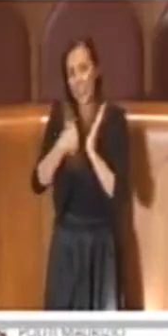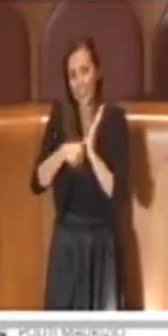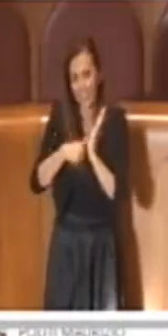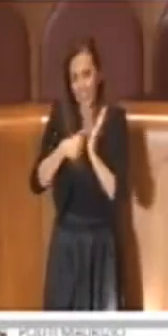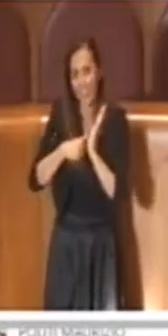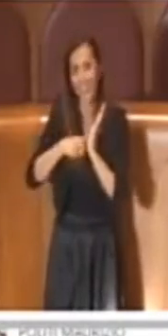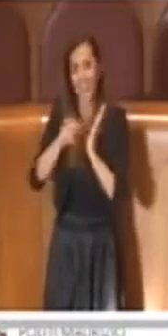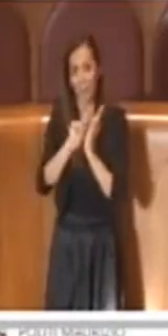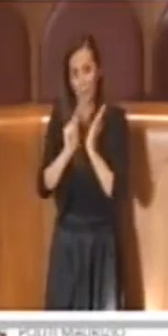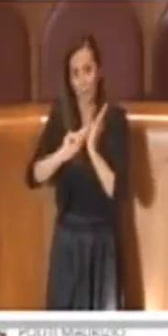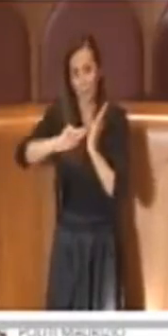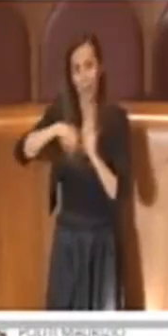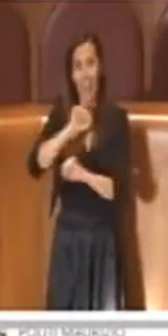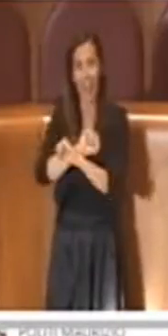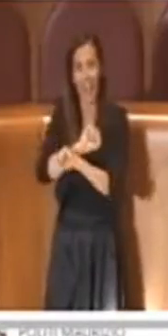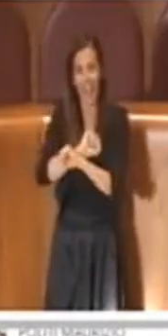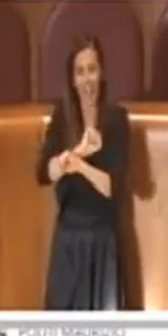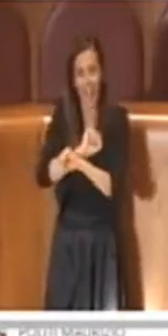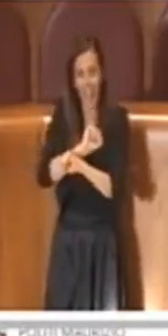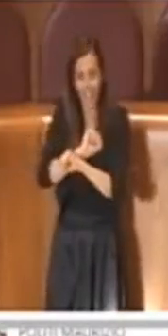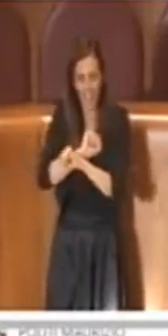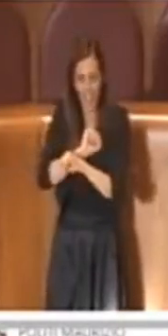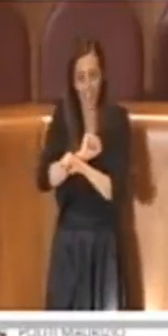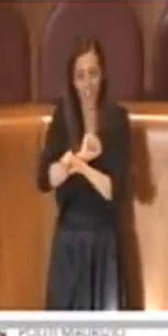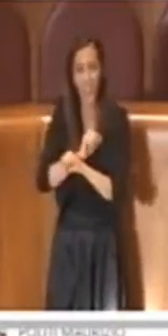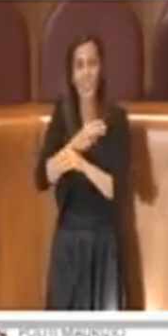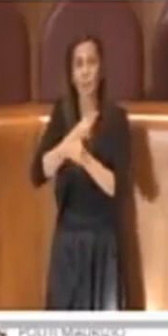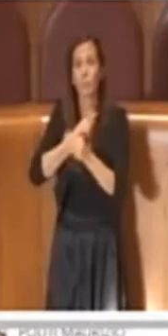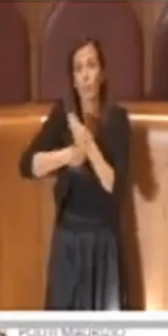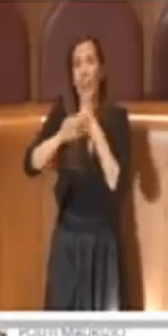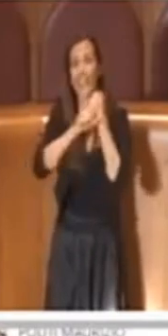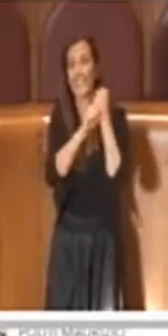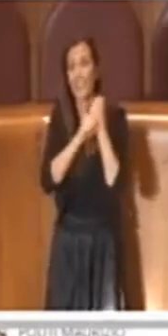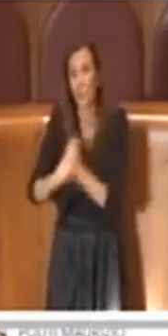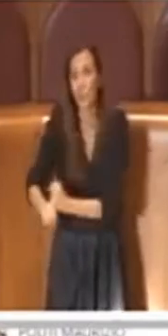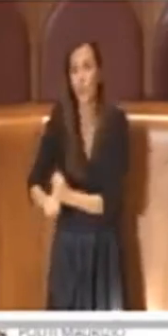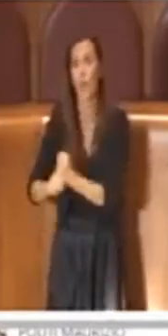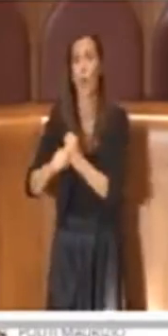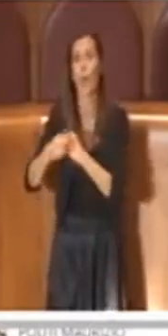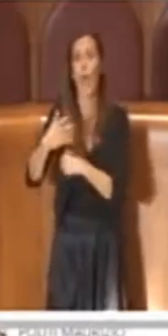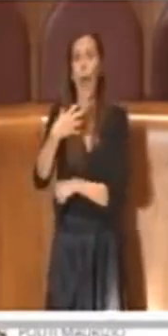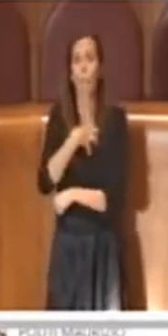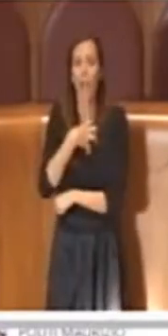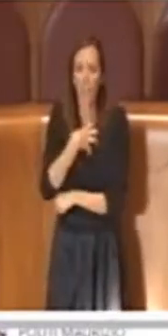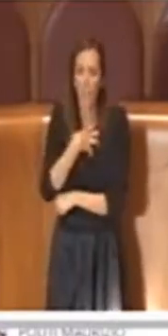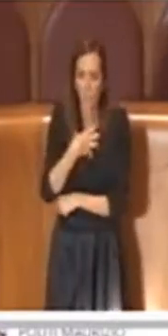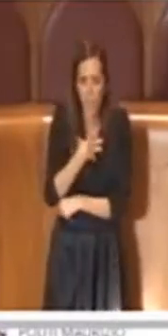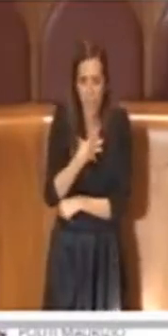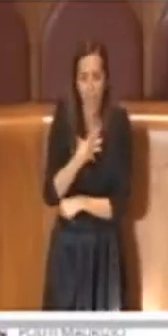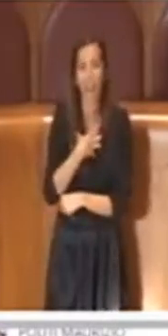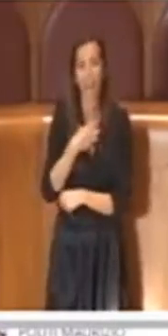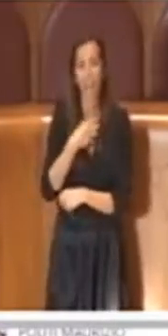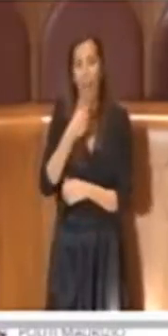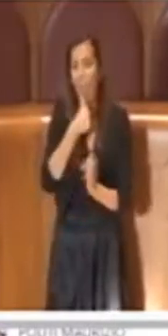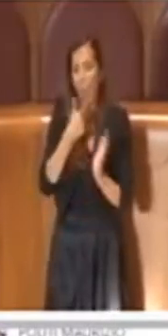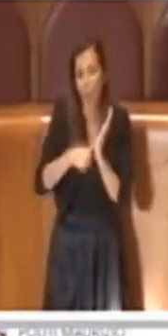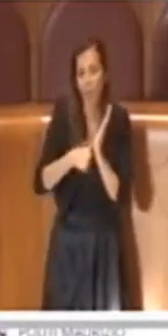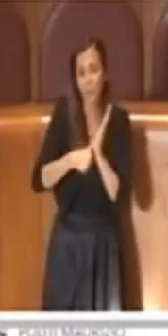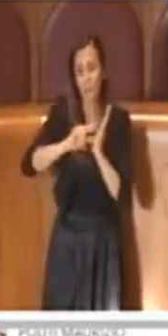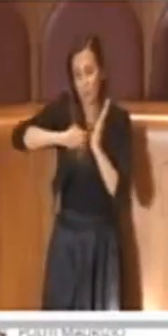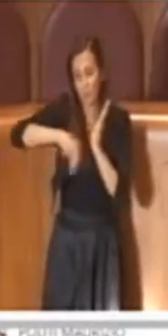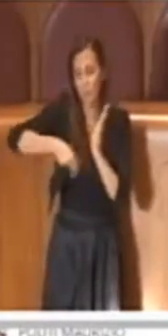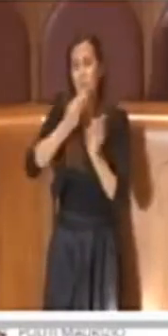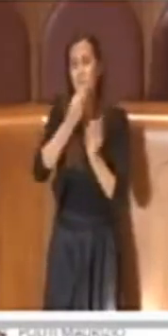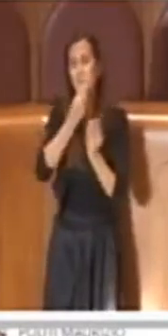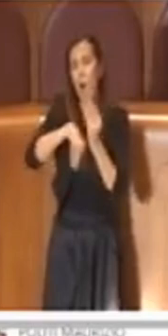di Tola, ad altre istituzioni italiane, europee, alle ambasciate, e a questa iniziativa hanno aderito